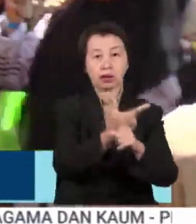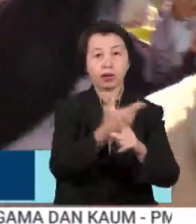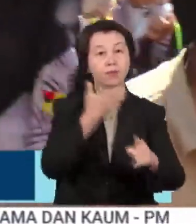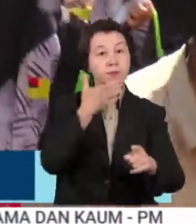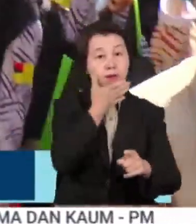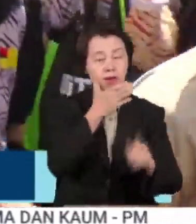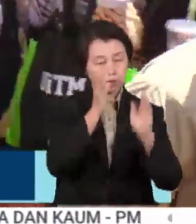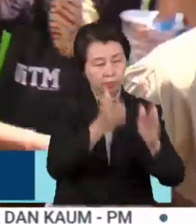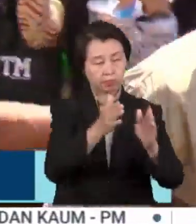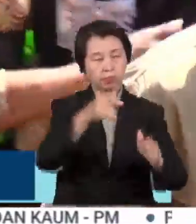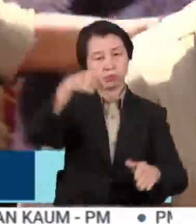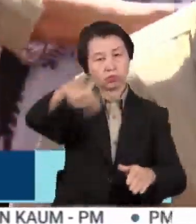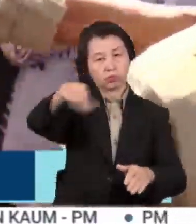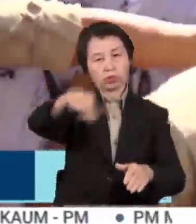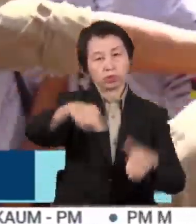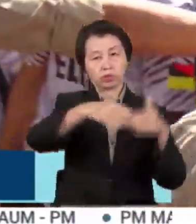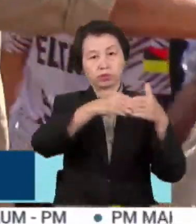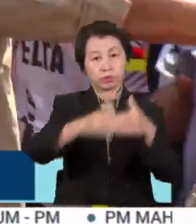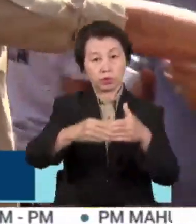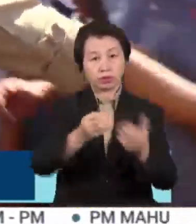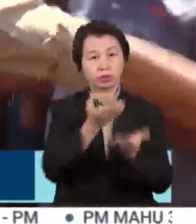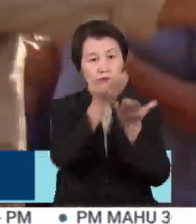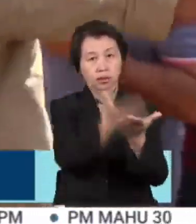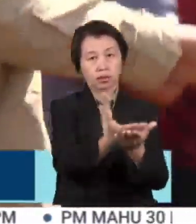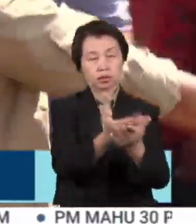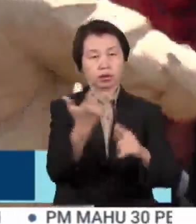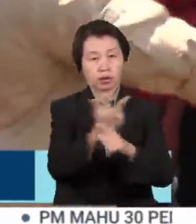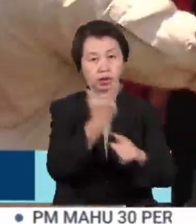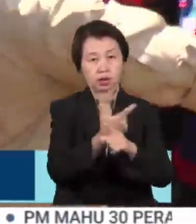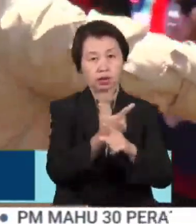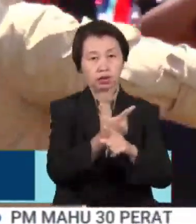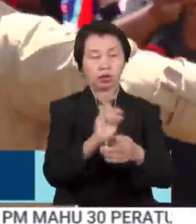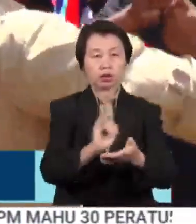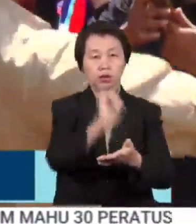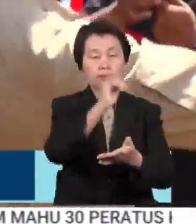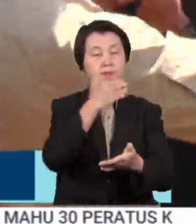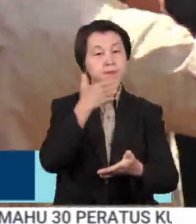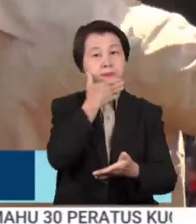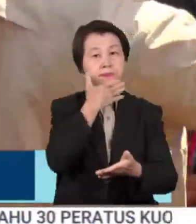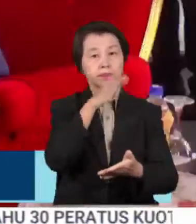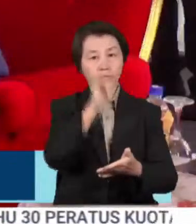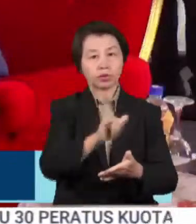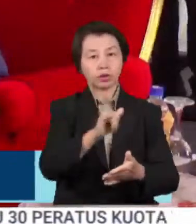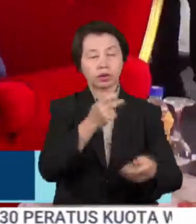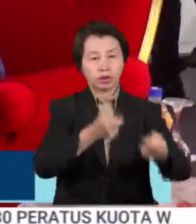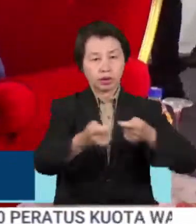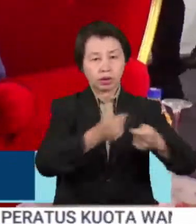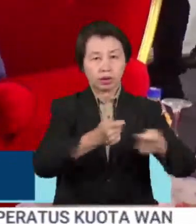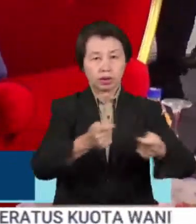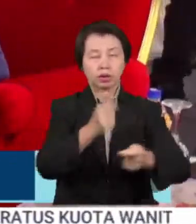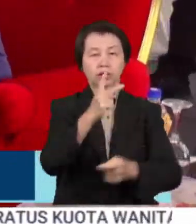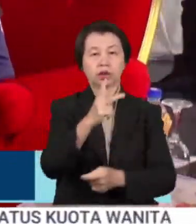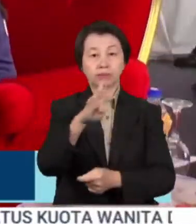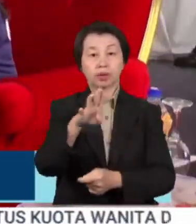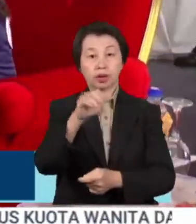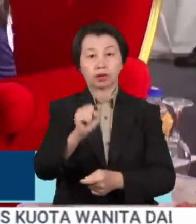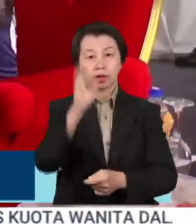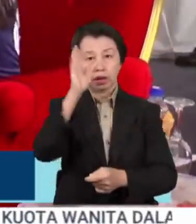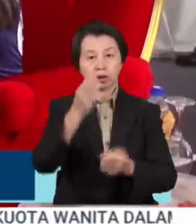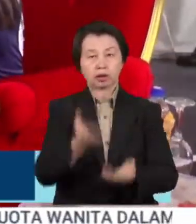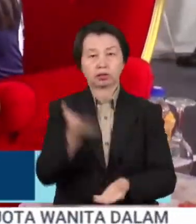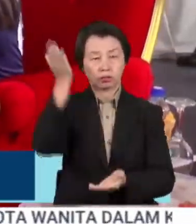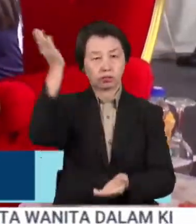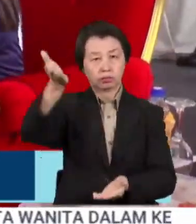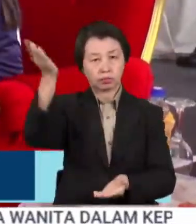menekankan kualiti kepimpinan. Cadangan program latihan di Institut Latihan Belia yang dikendalikan KBS itu akan